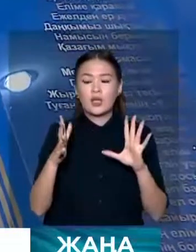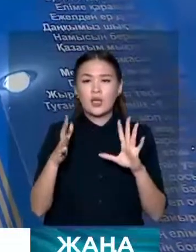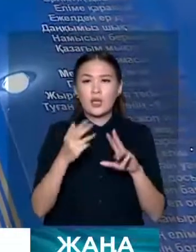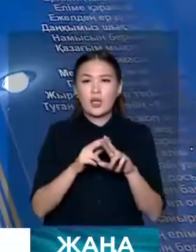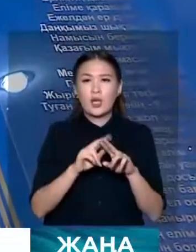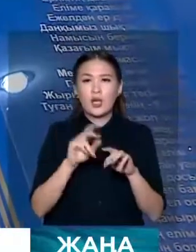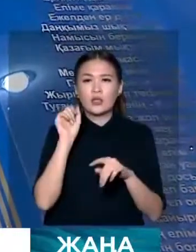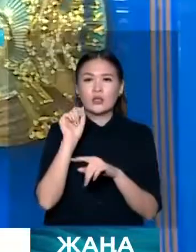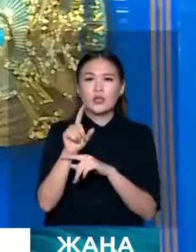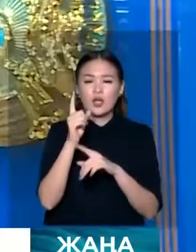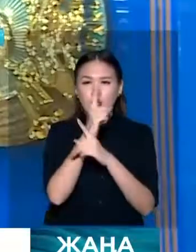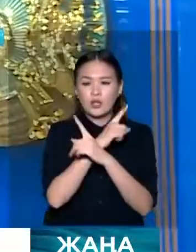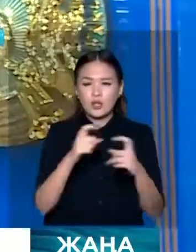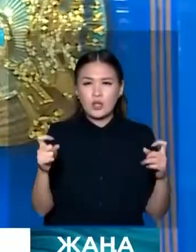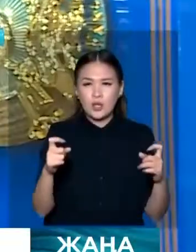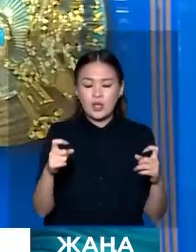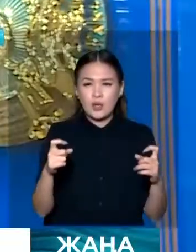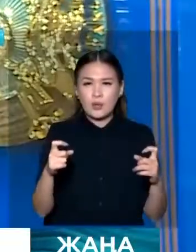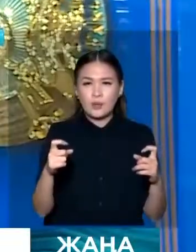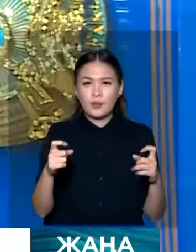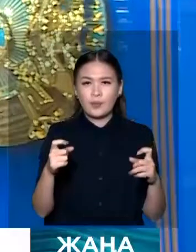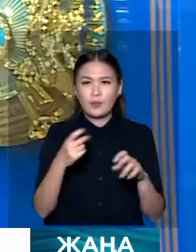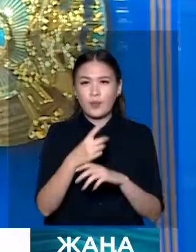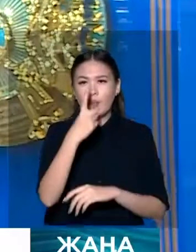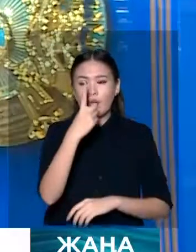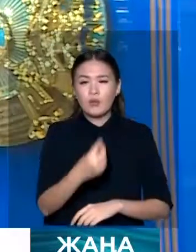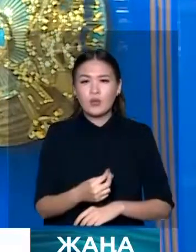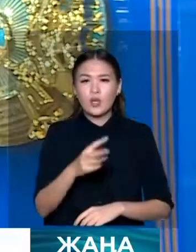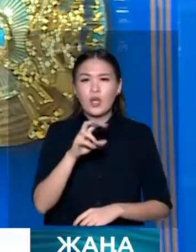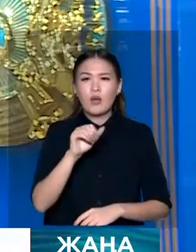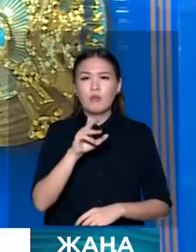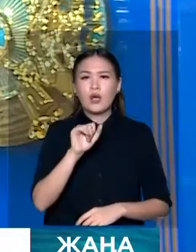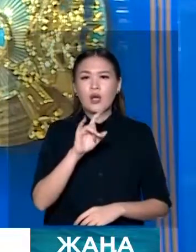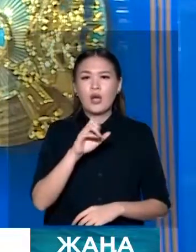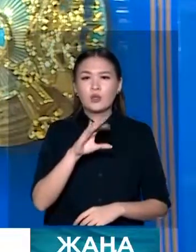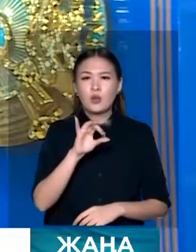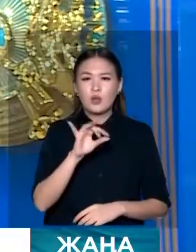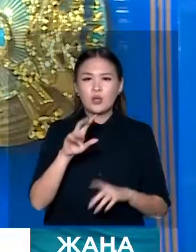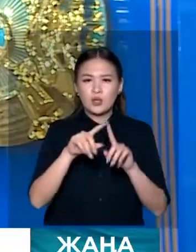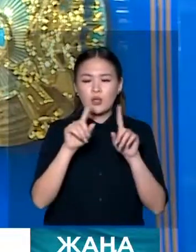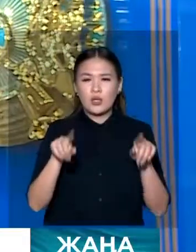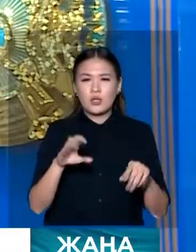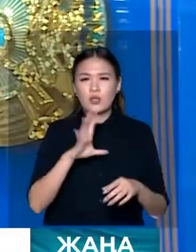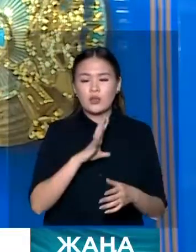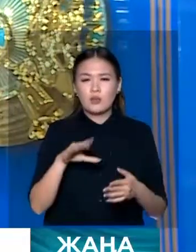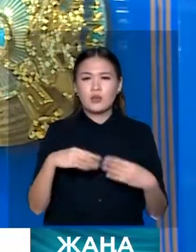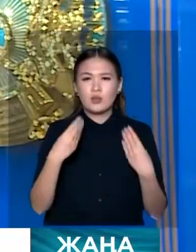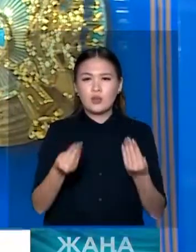арқылы жариялап, оларды бір күннің ішінде лабораториялық исследованиесіз сертификаттар беріп отыр.